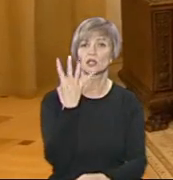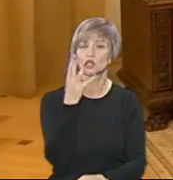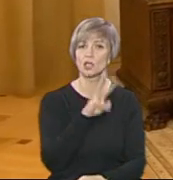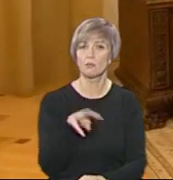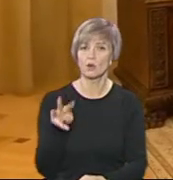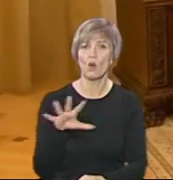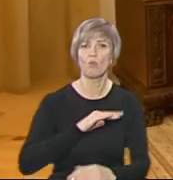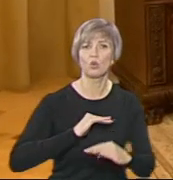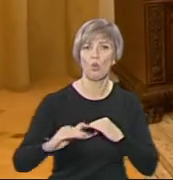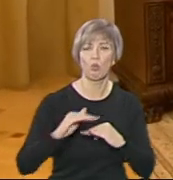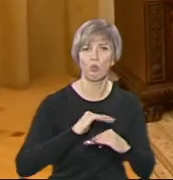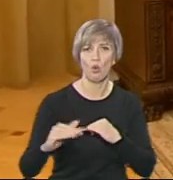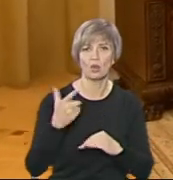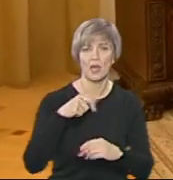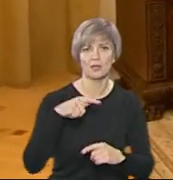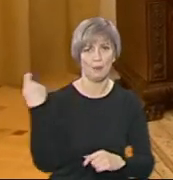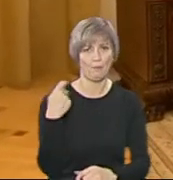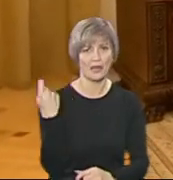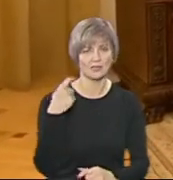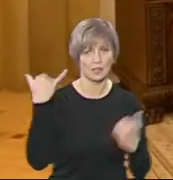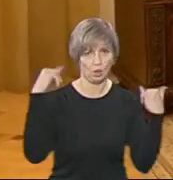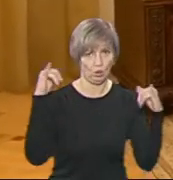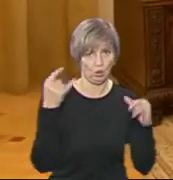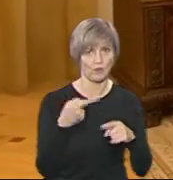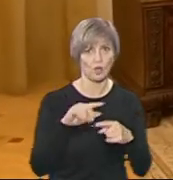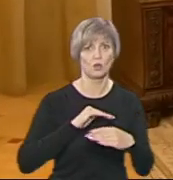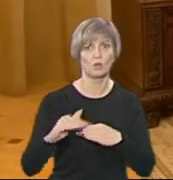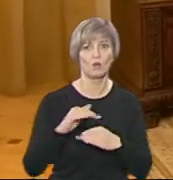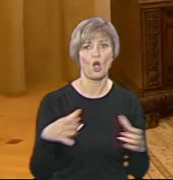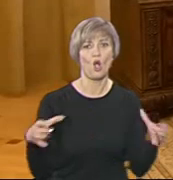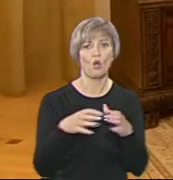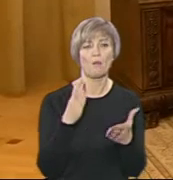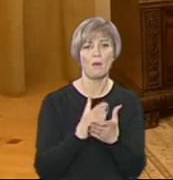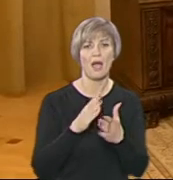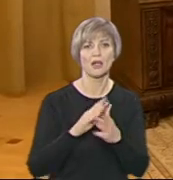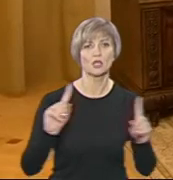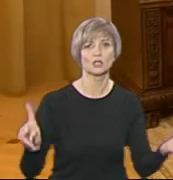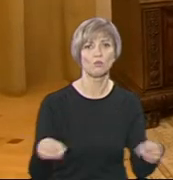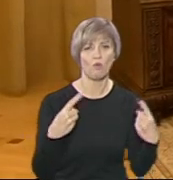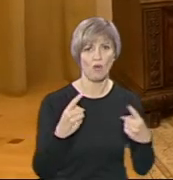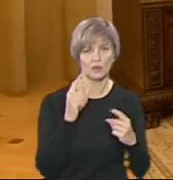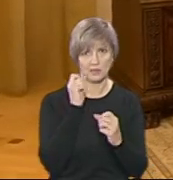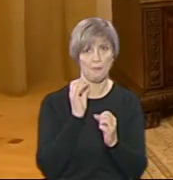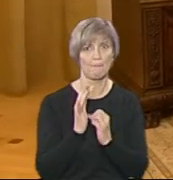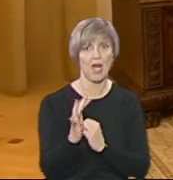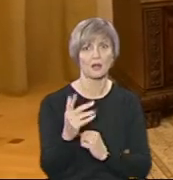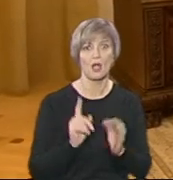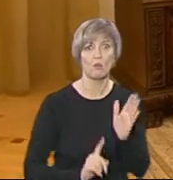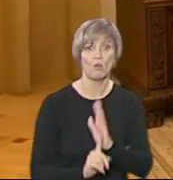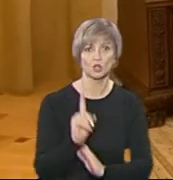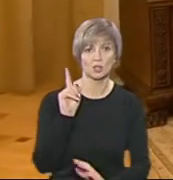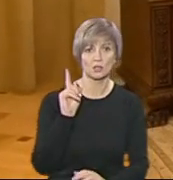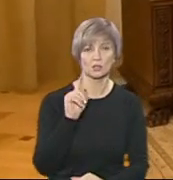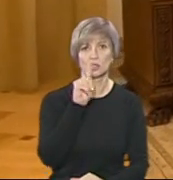поле, де корови паслися. На цьому полі компанія має збудувати індустріальний парк. Починаючи